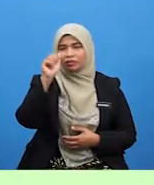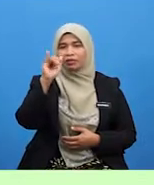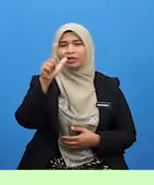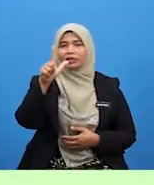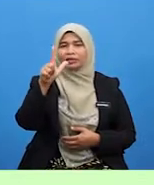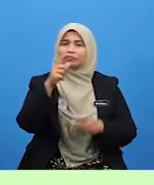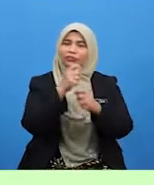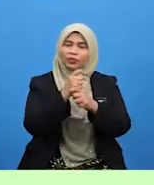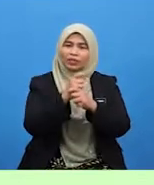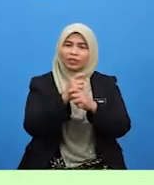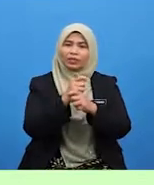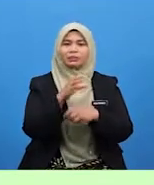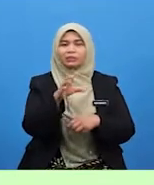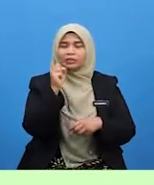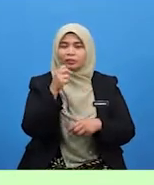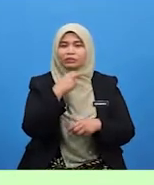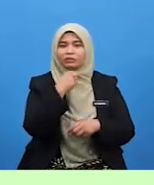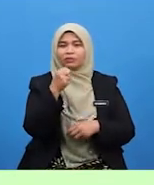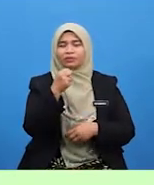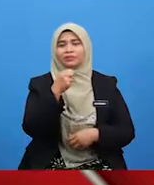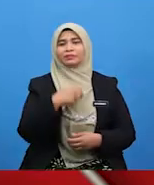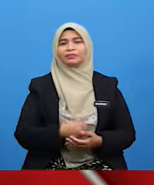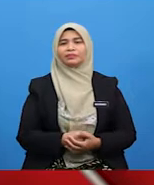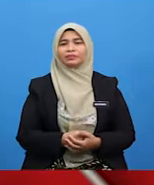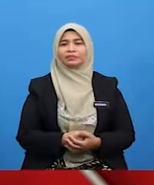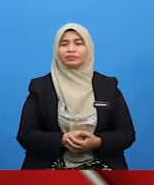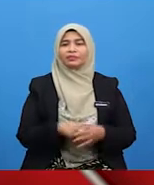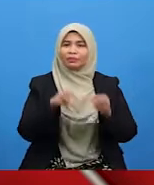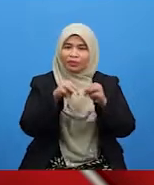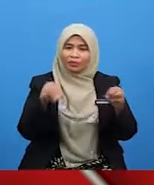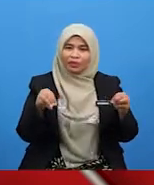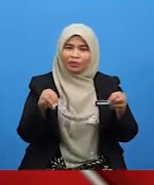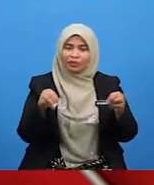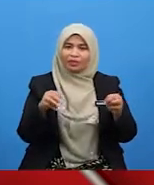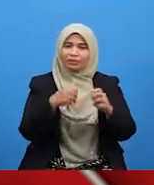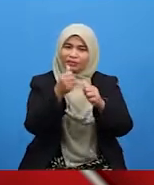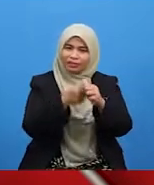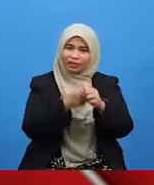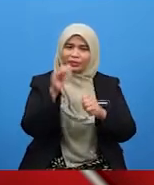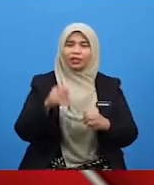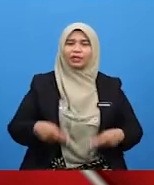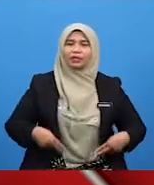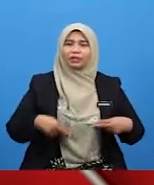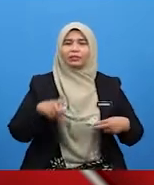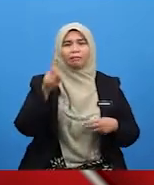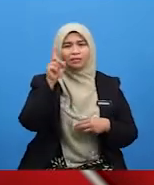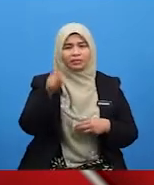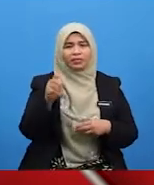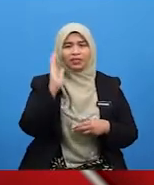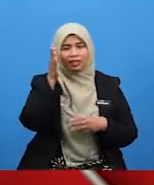tugasannya adalah mencabut nyawa. Murid-murid, setiap yang hidup pasti akan